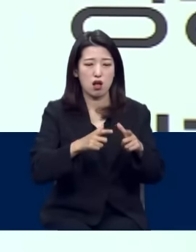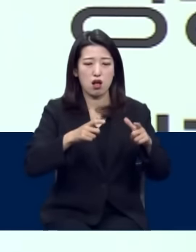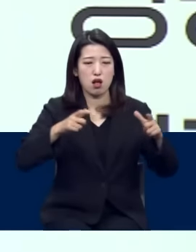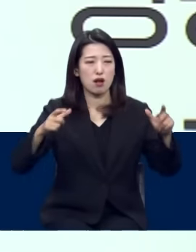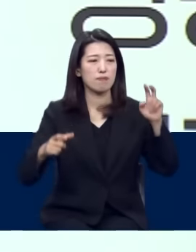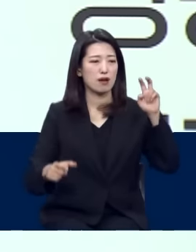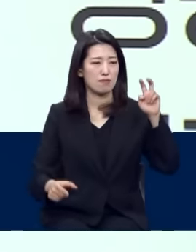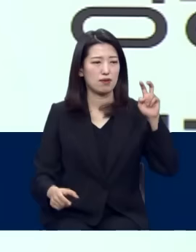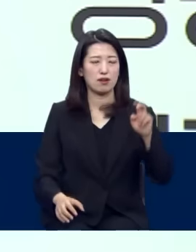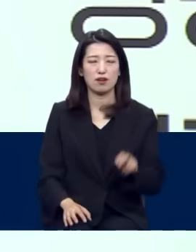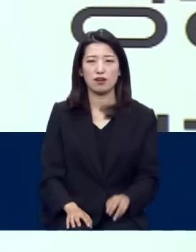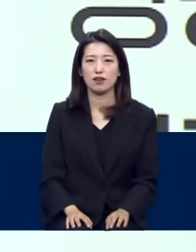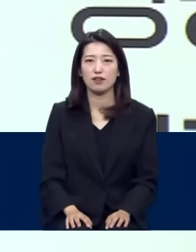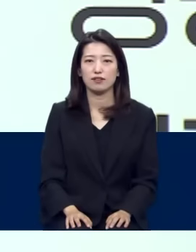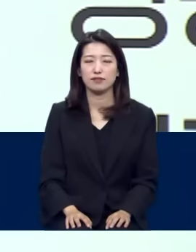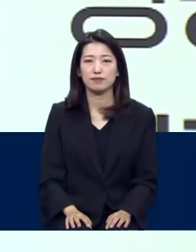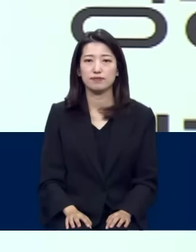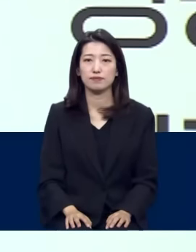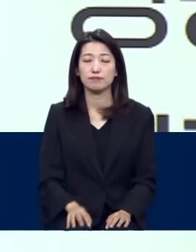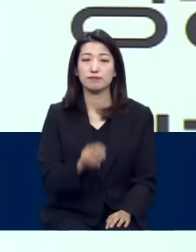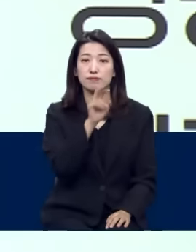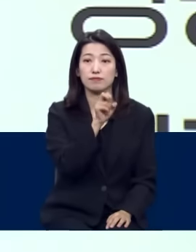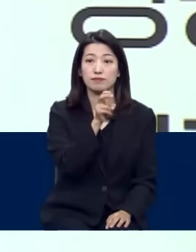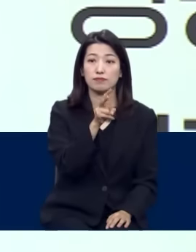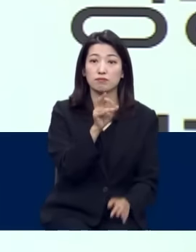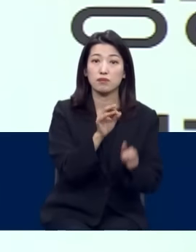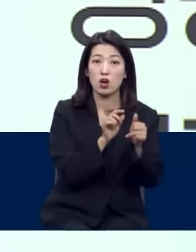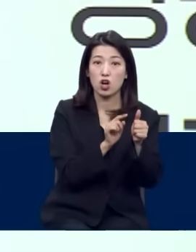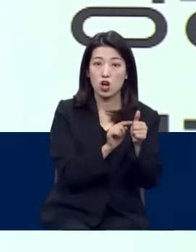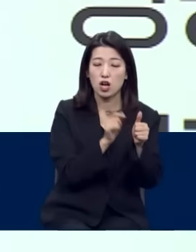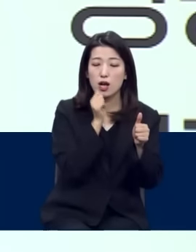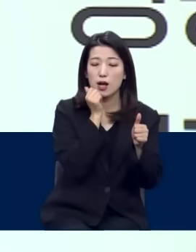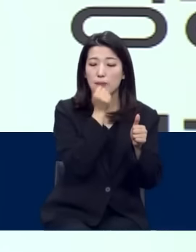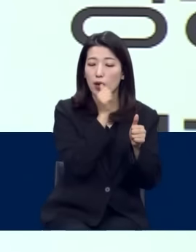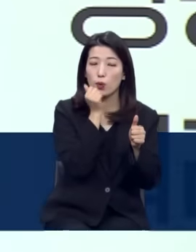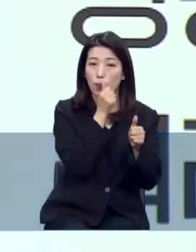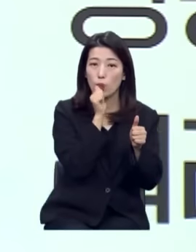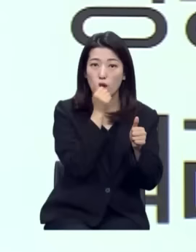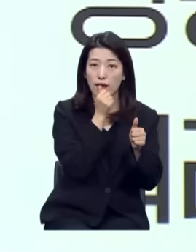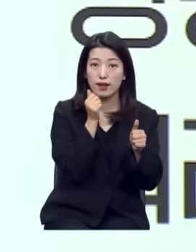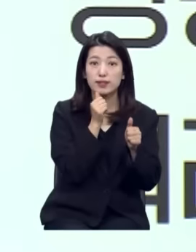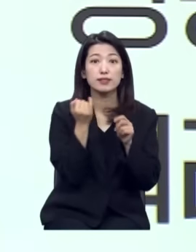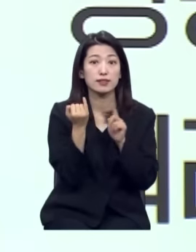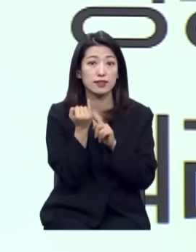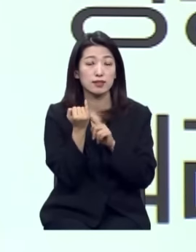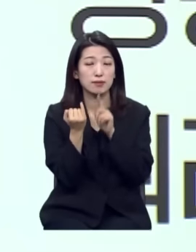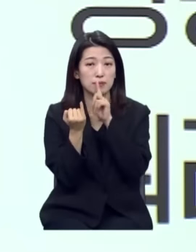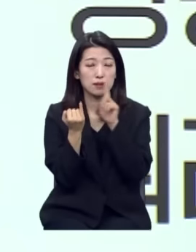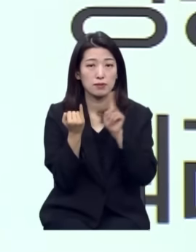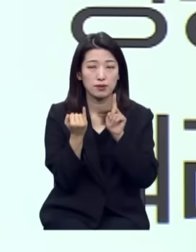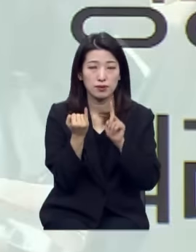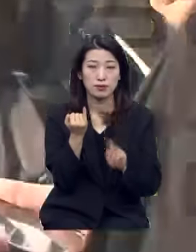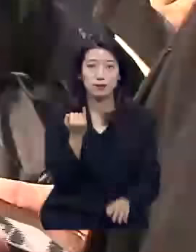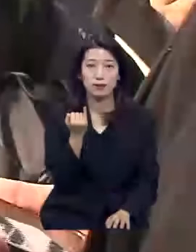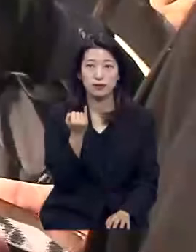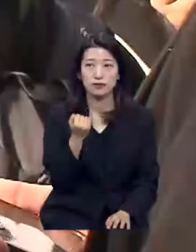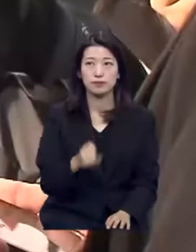이태균 씨의 변호인이 김소 변호사 앞서서 이렇게 얘기를 했었습니다 들어보실까요